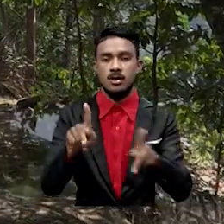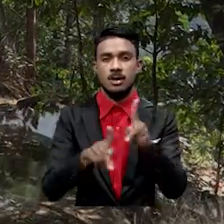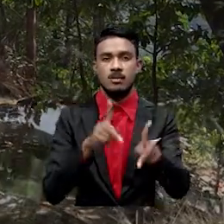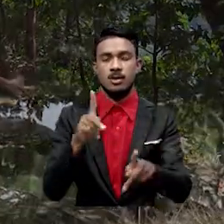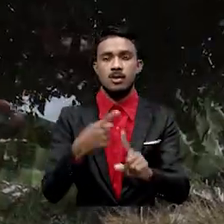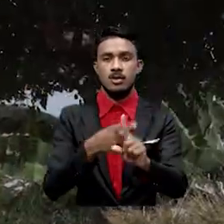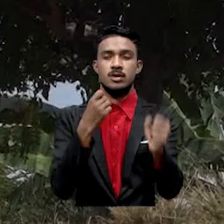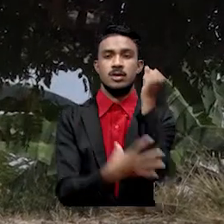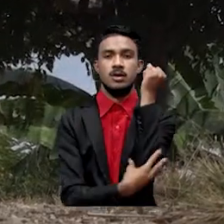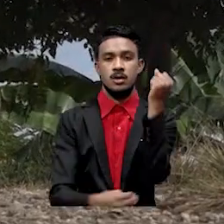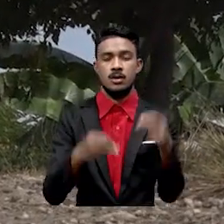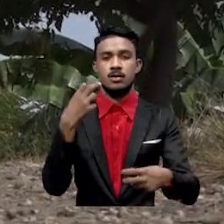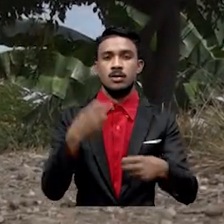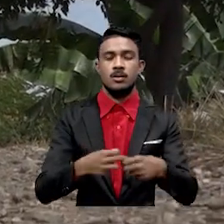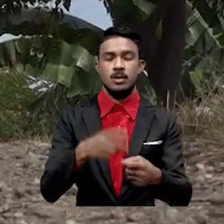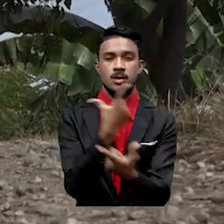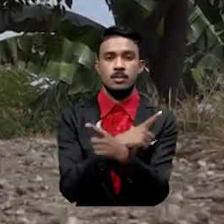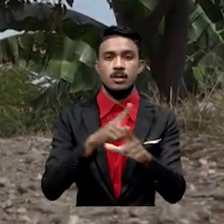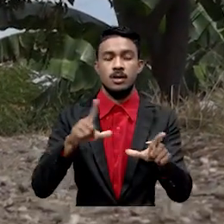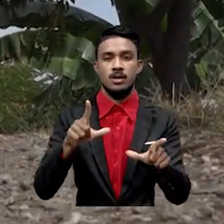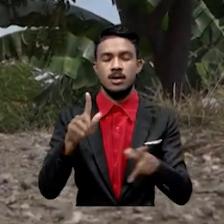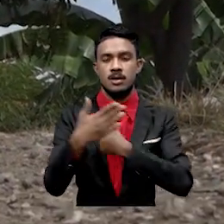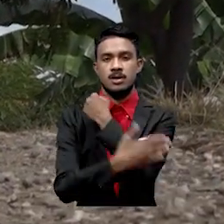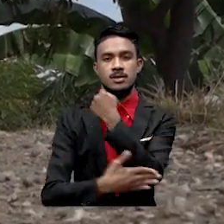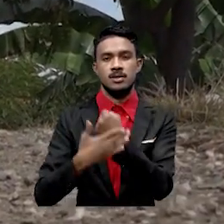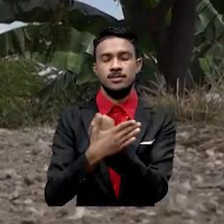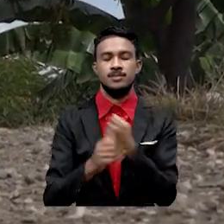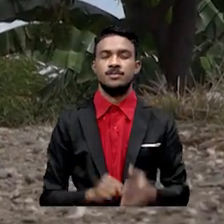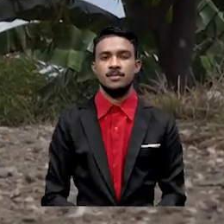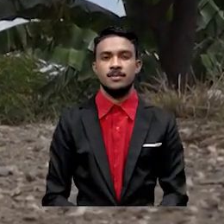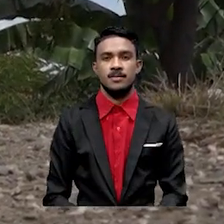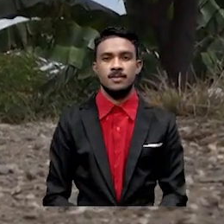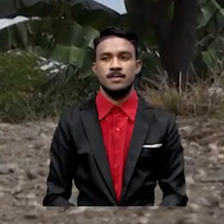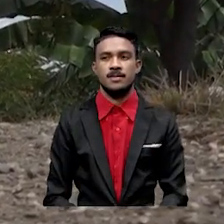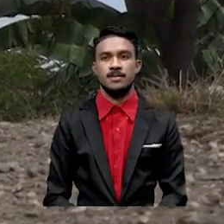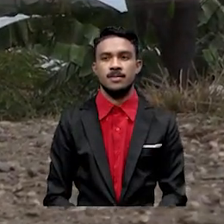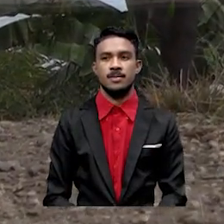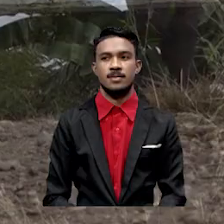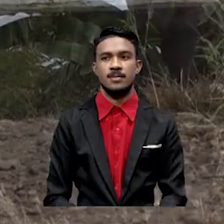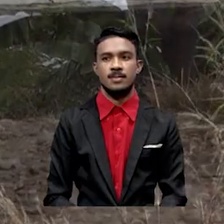mukit, hafoi liberta tiha patria. Thank you.